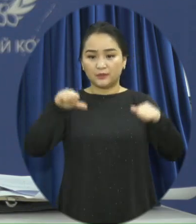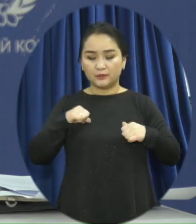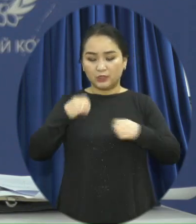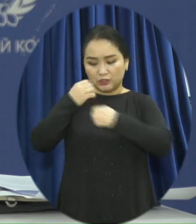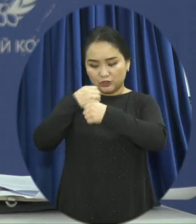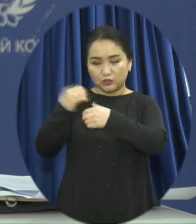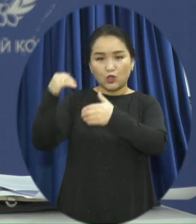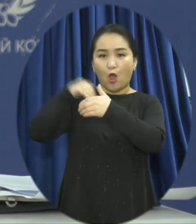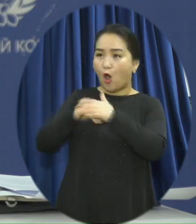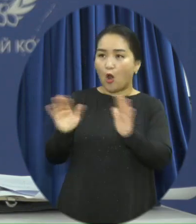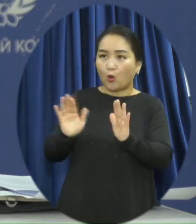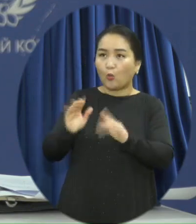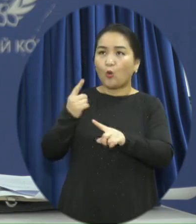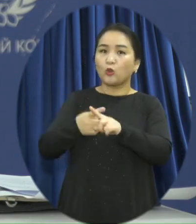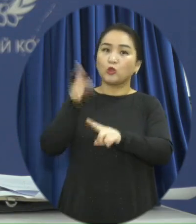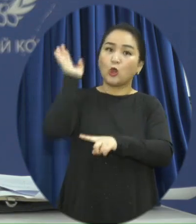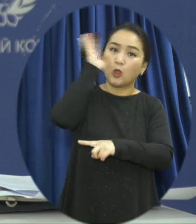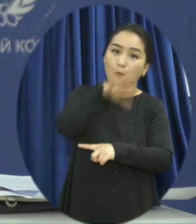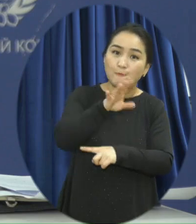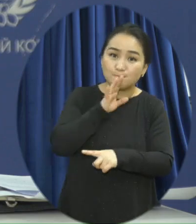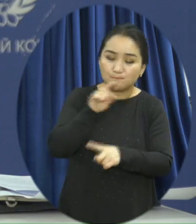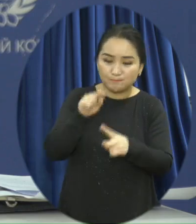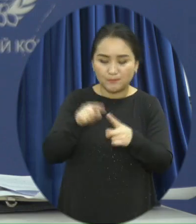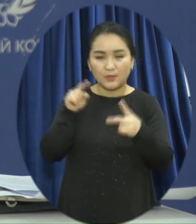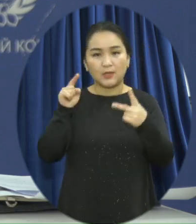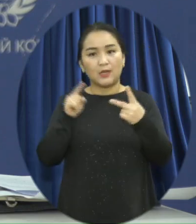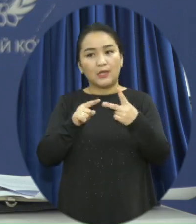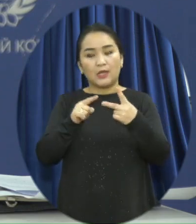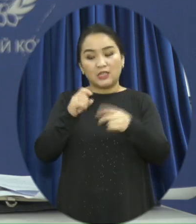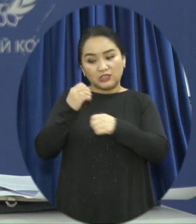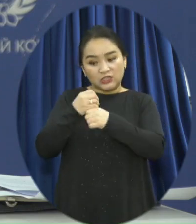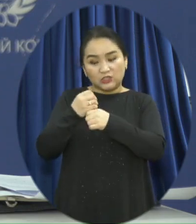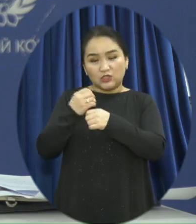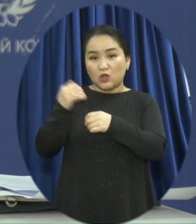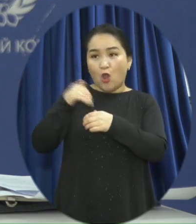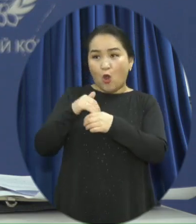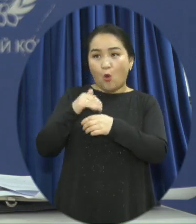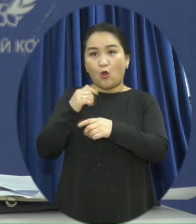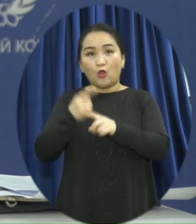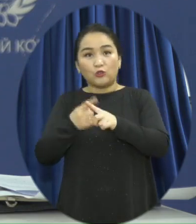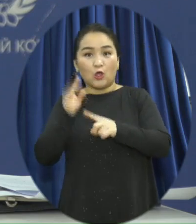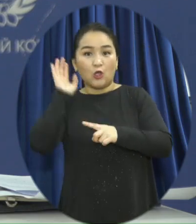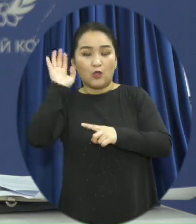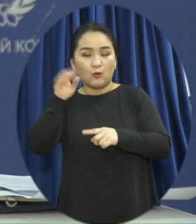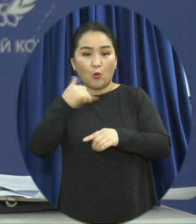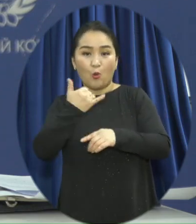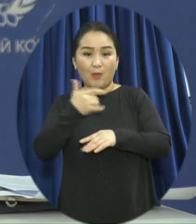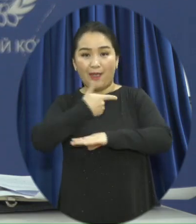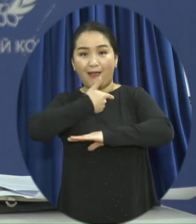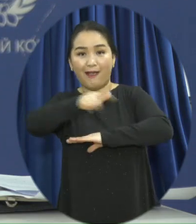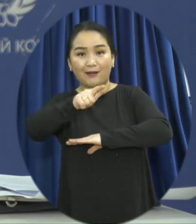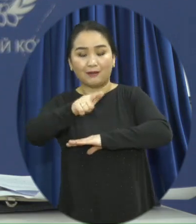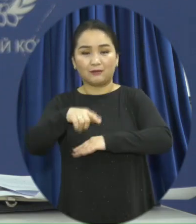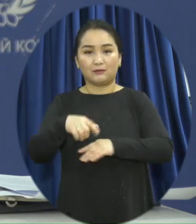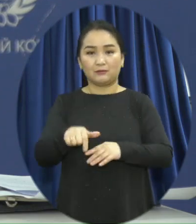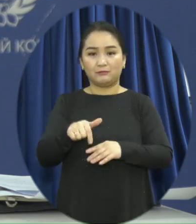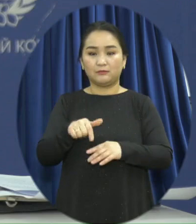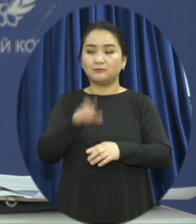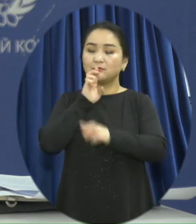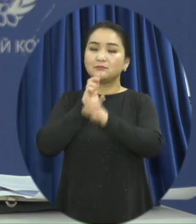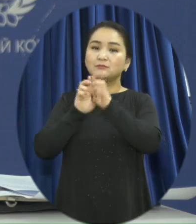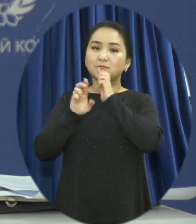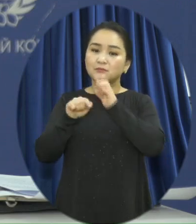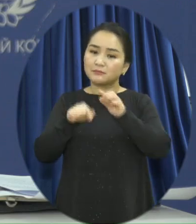өгөхгүй явах. Шинжилгээ өглөө ямар нэг аргаар хотоос гарах ийм эрсдлүүд бол биднийг одоо ийм байдалд